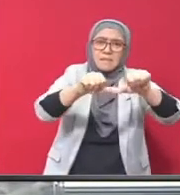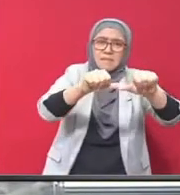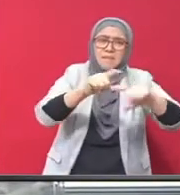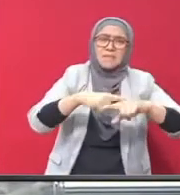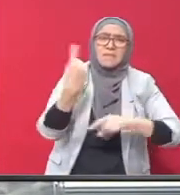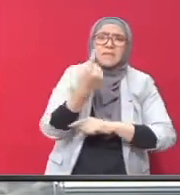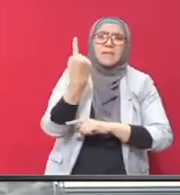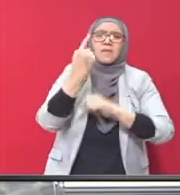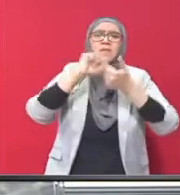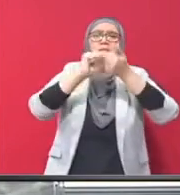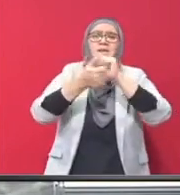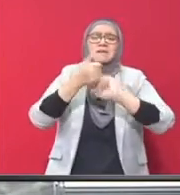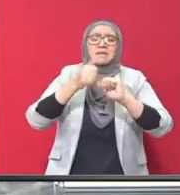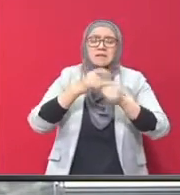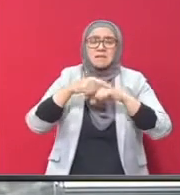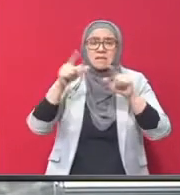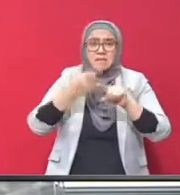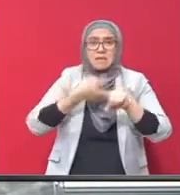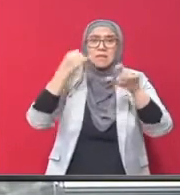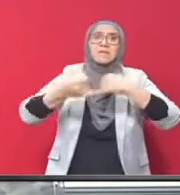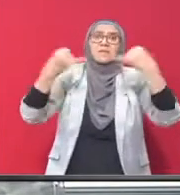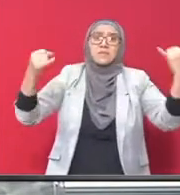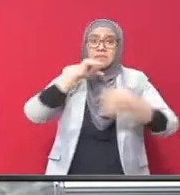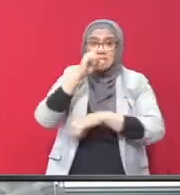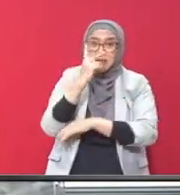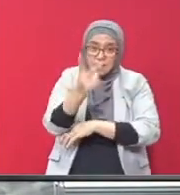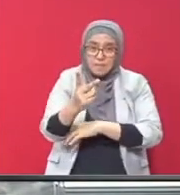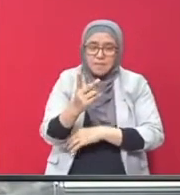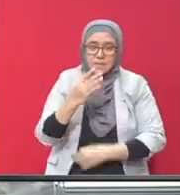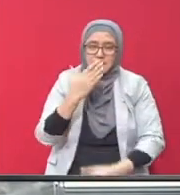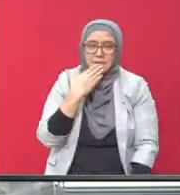satu serangan D pada musuh yang tidak nampak sekian terima kasih ya